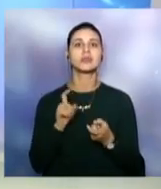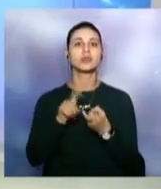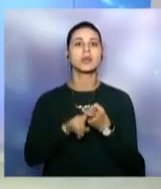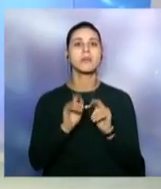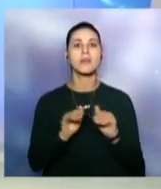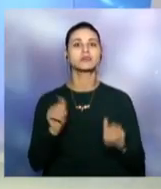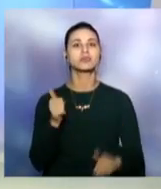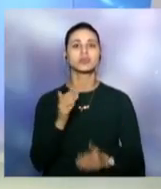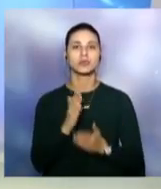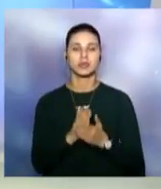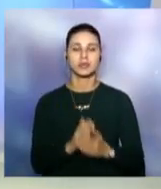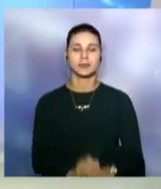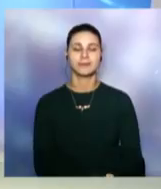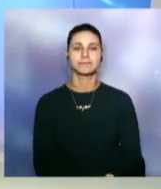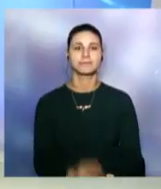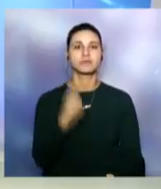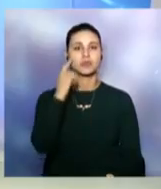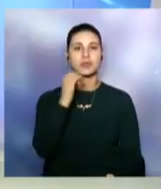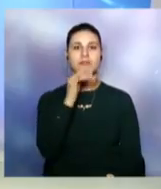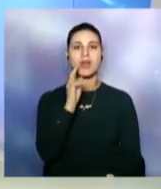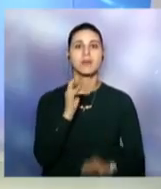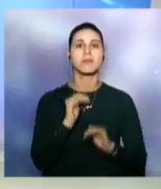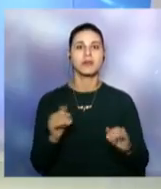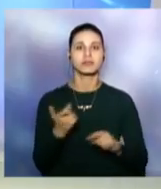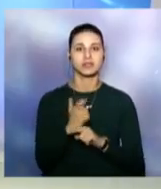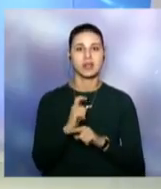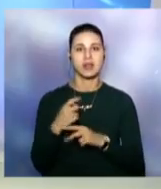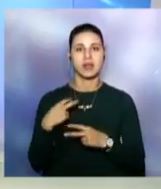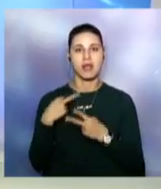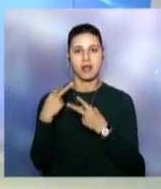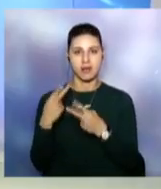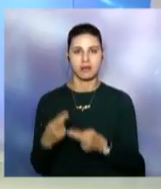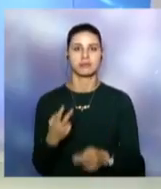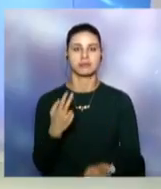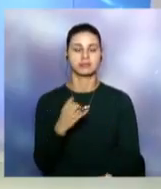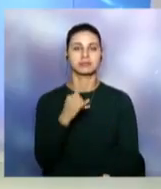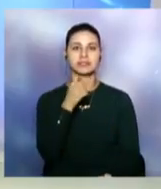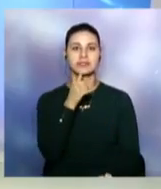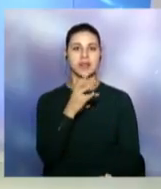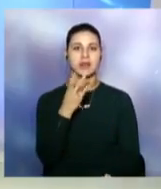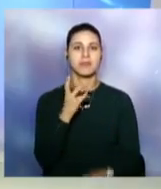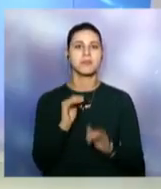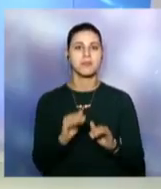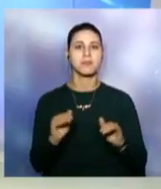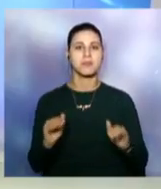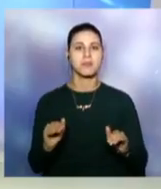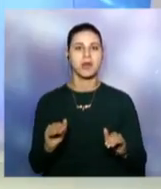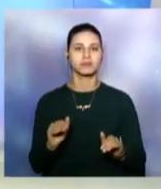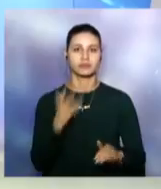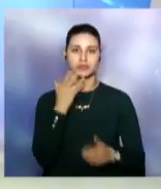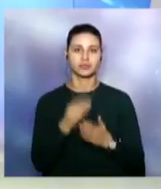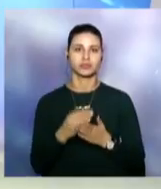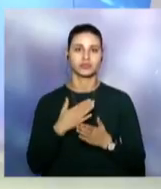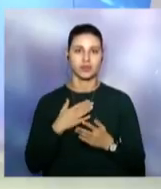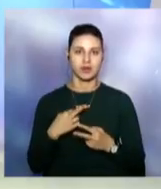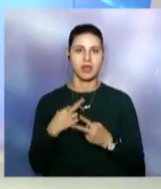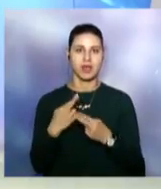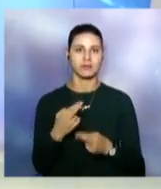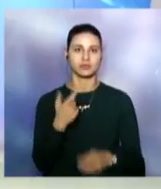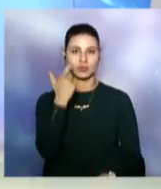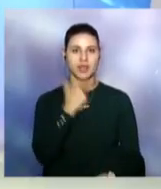მიმართ. მიუხედავად იმისა, რომ ბავშვები ძალიან გუგანან და ერთი შეხედვით არიან პატარები, ჩვენივე ნიშნების